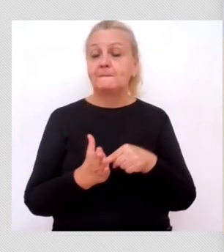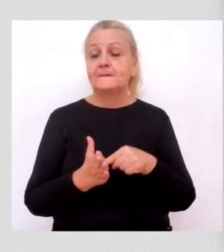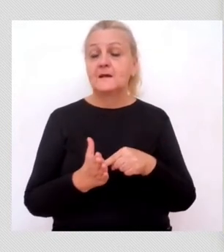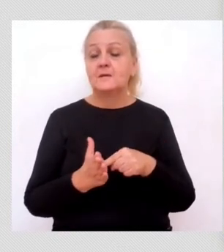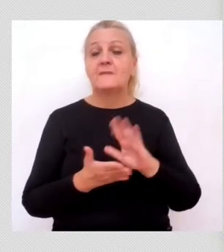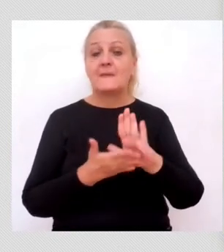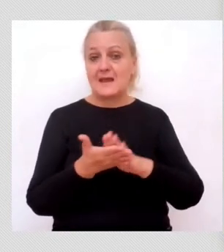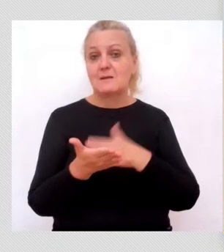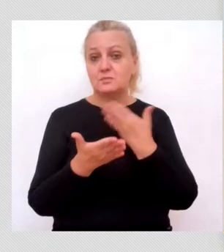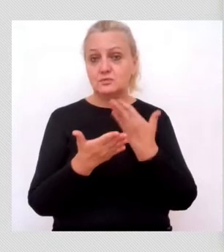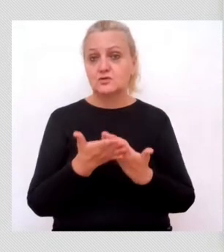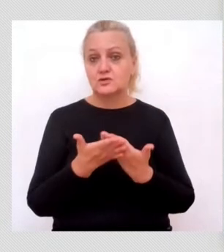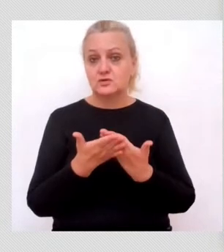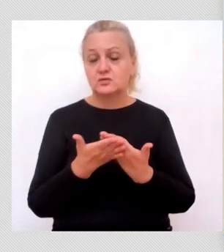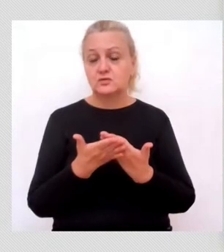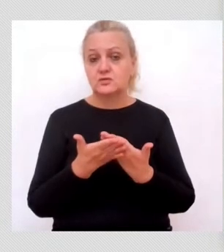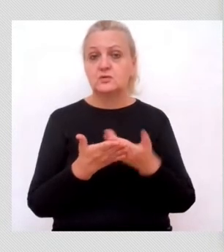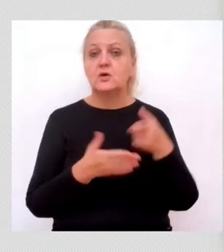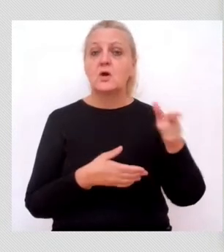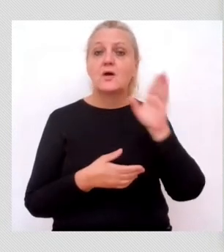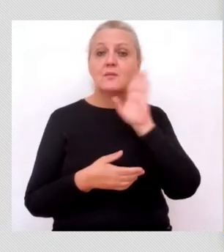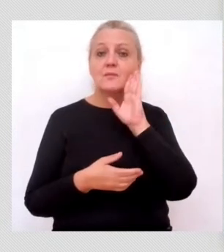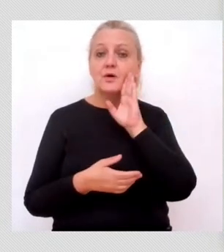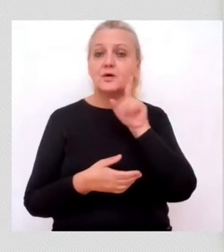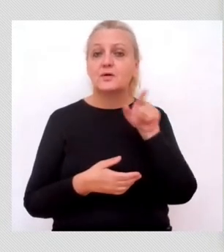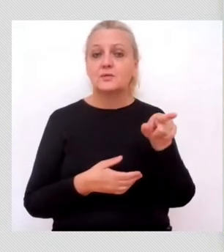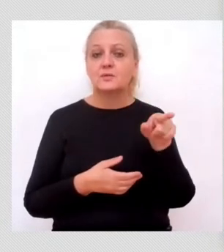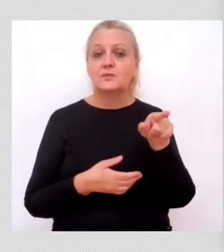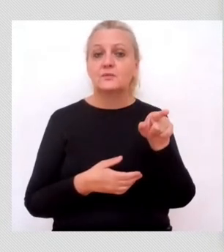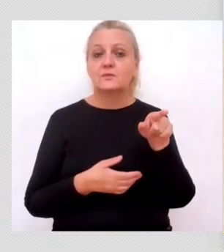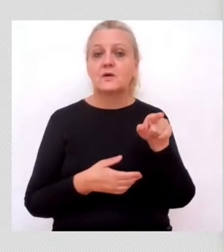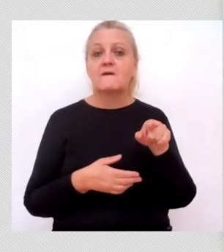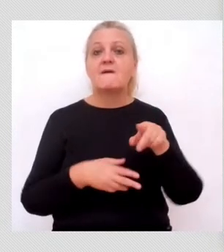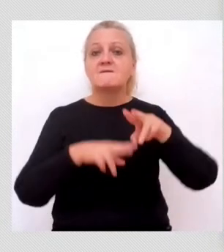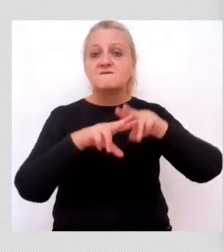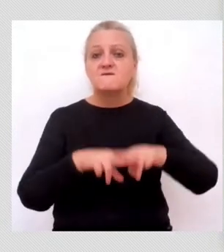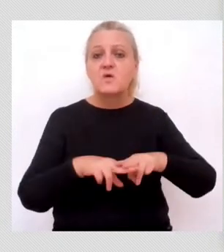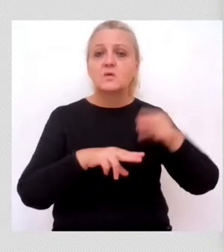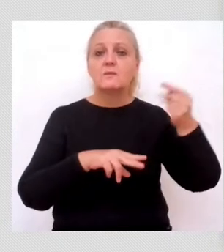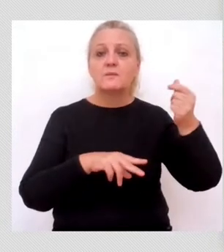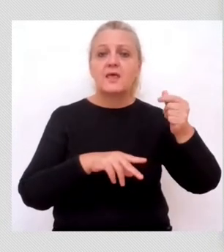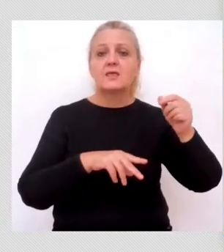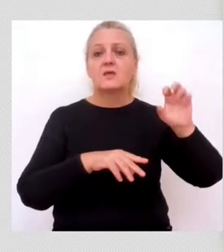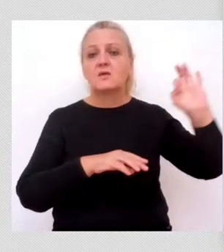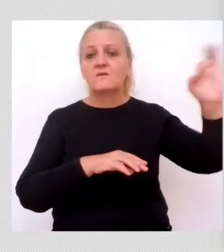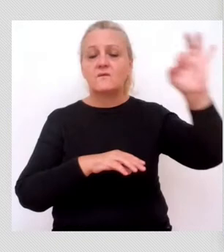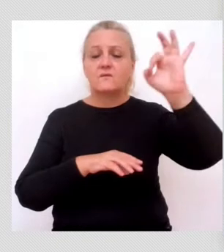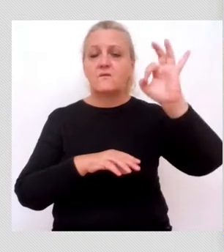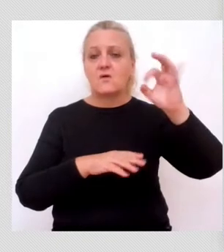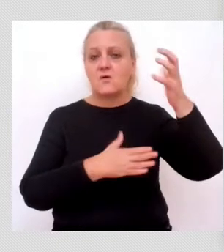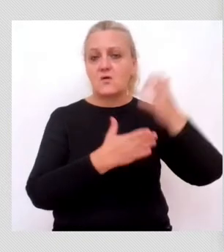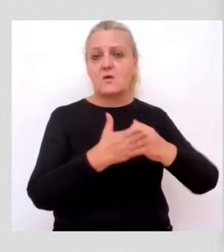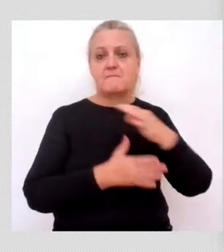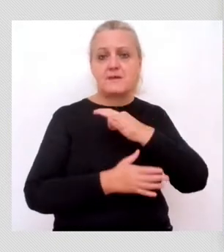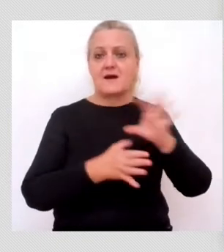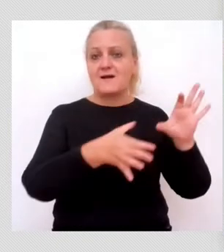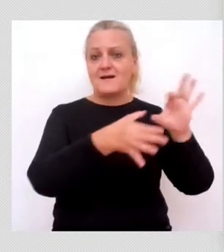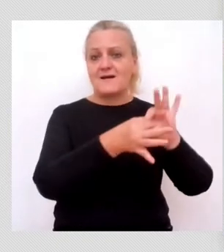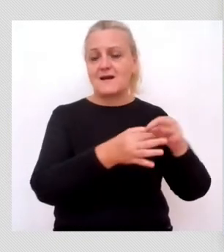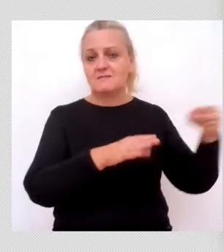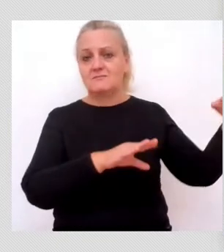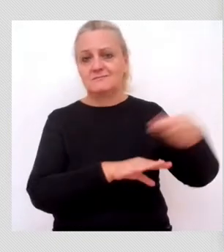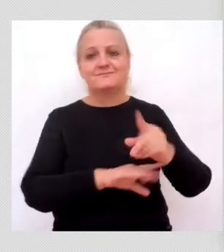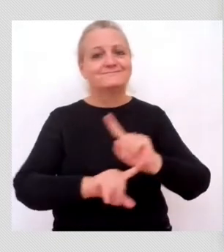Na przykład niekorzystania z zasobów fundacji, które istnieją przy partiach,